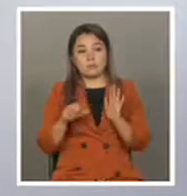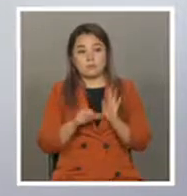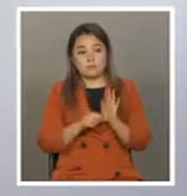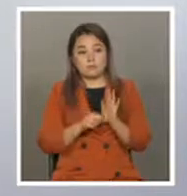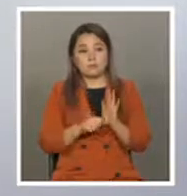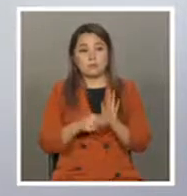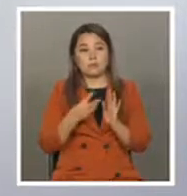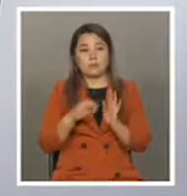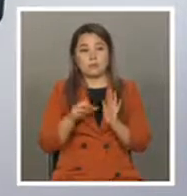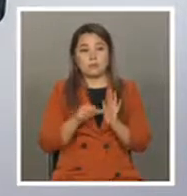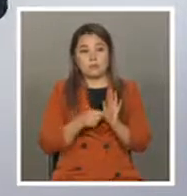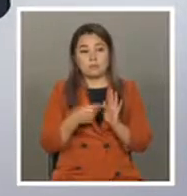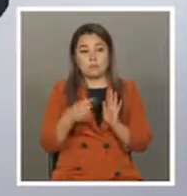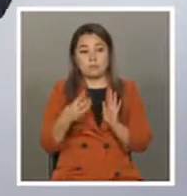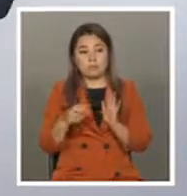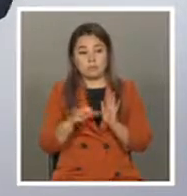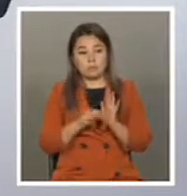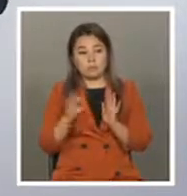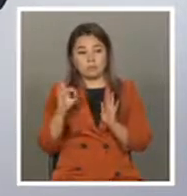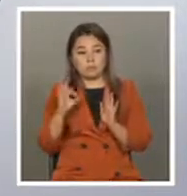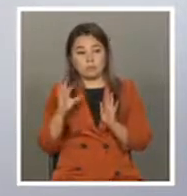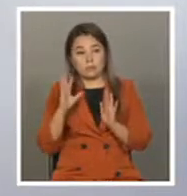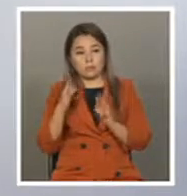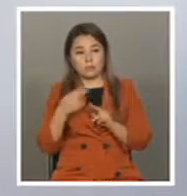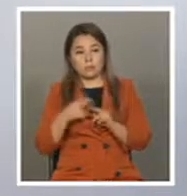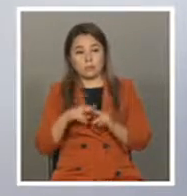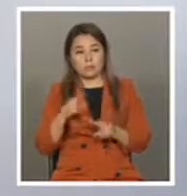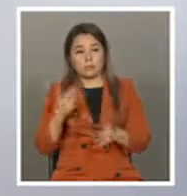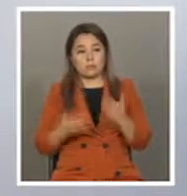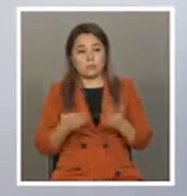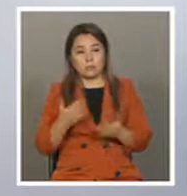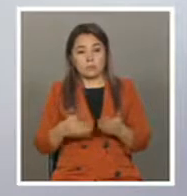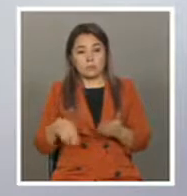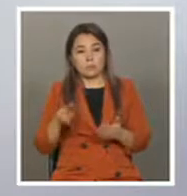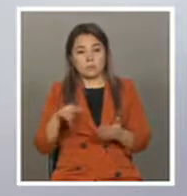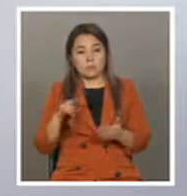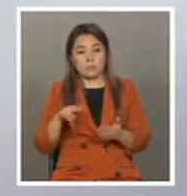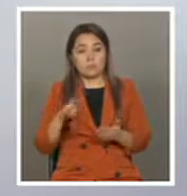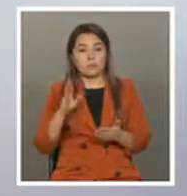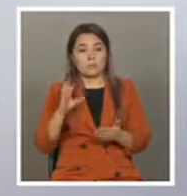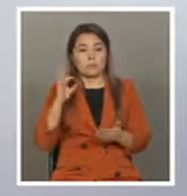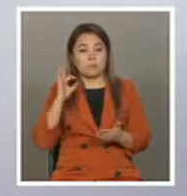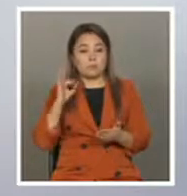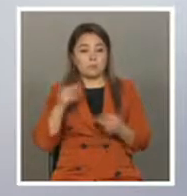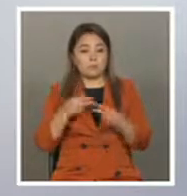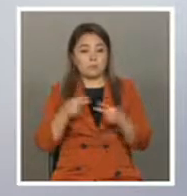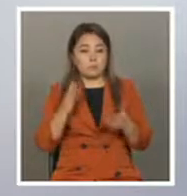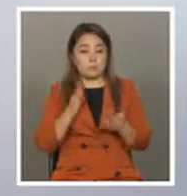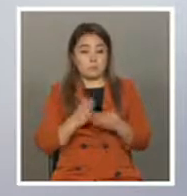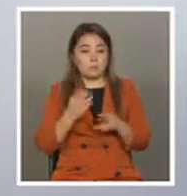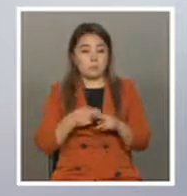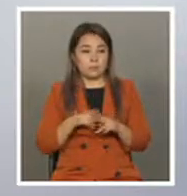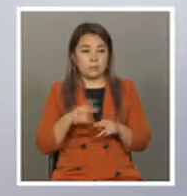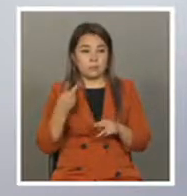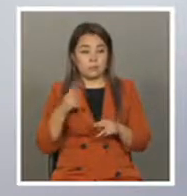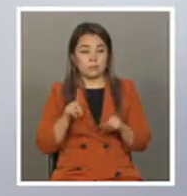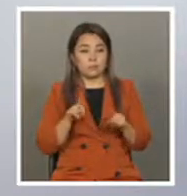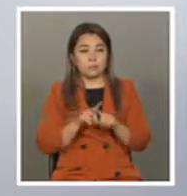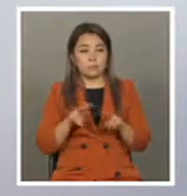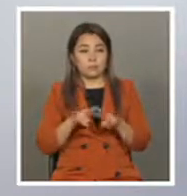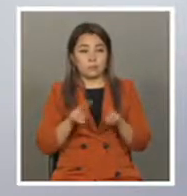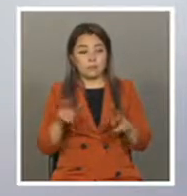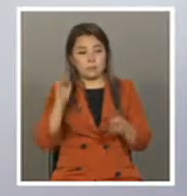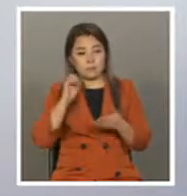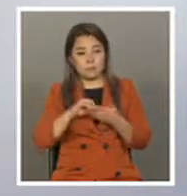ал 36-ны 36 азайтсаңыз 0 шығады. Егер дискриминант 0-ге тең болса, квадрат теңдеуіміздің екі түбірі екеуі де бірдей санға